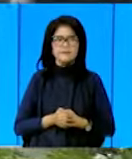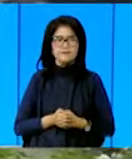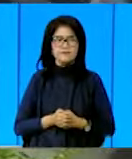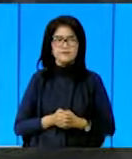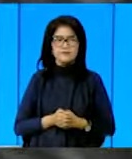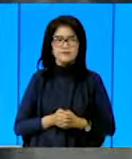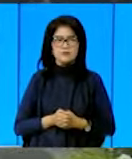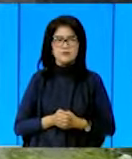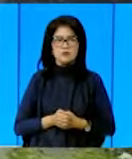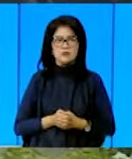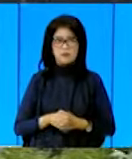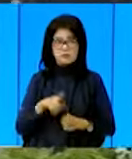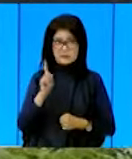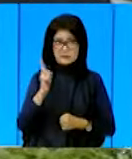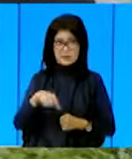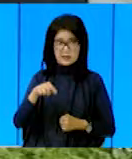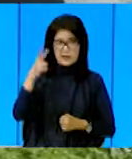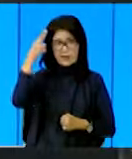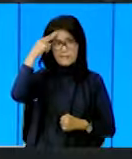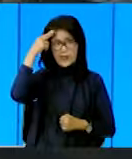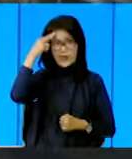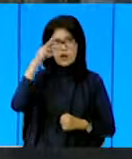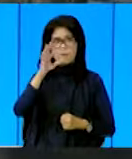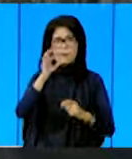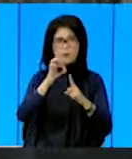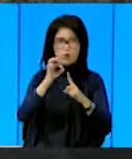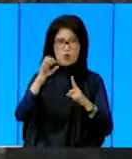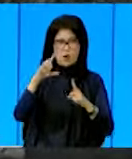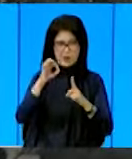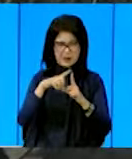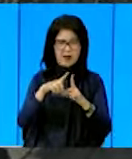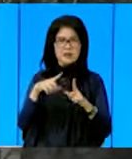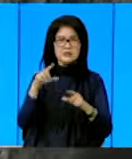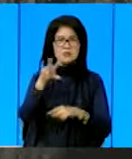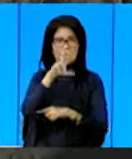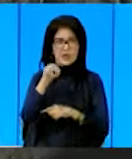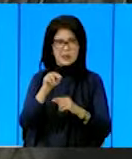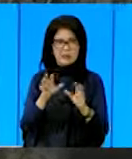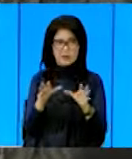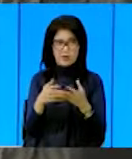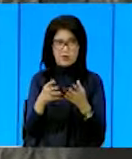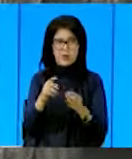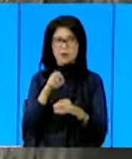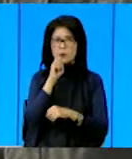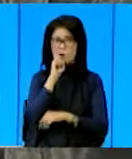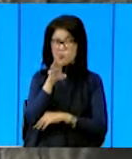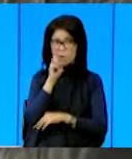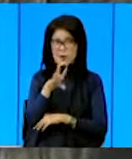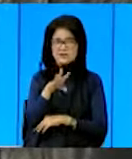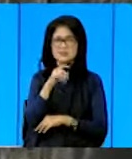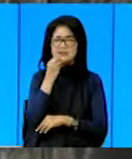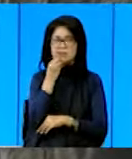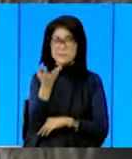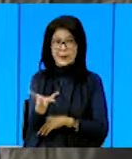Barat ya, melalui Kabit Humasnya. Ya, seperti ini. Tentunya itu akan didalami ya, dalami isi